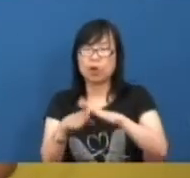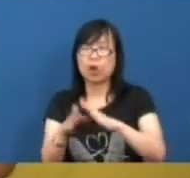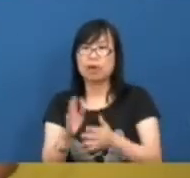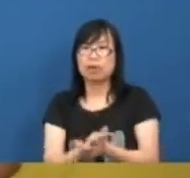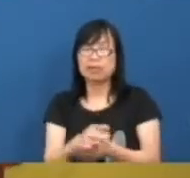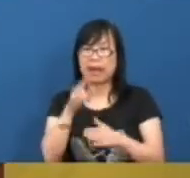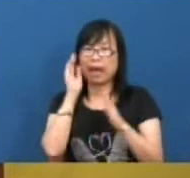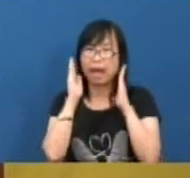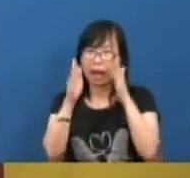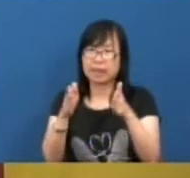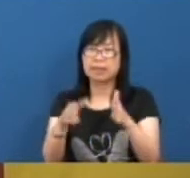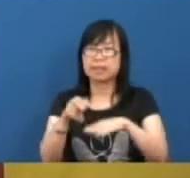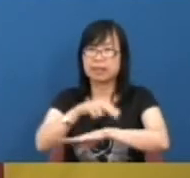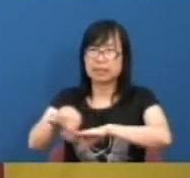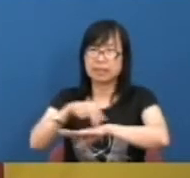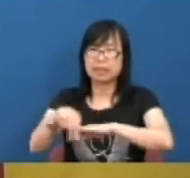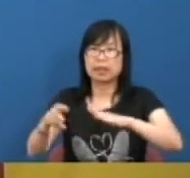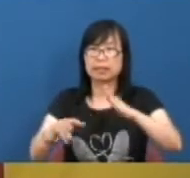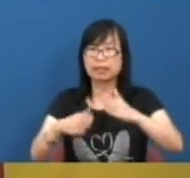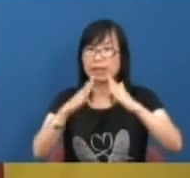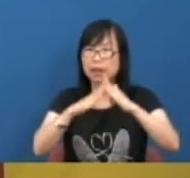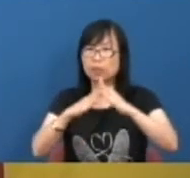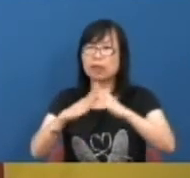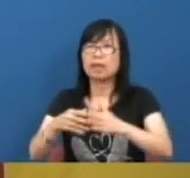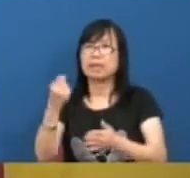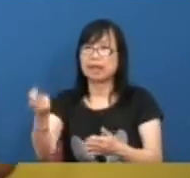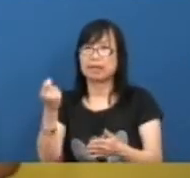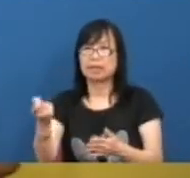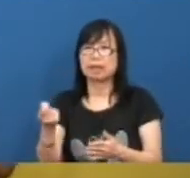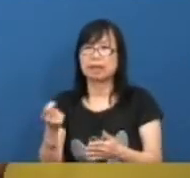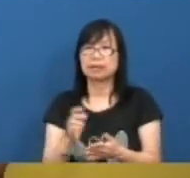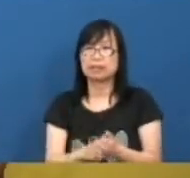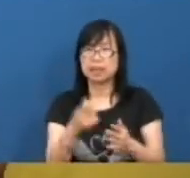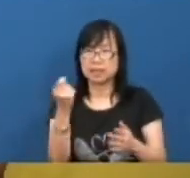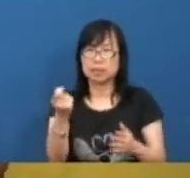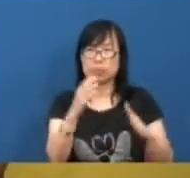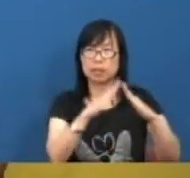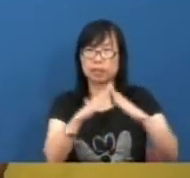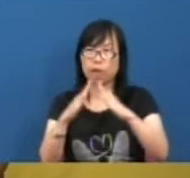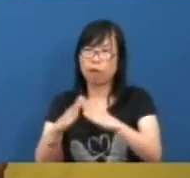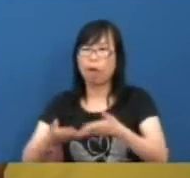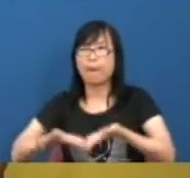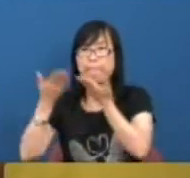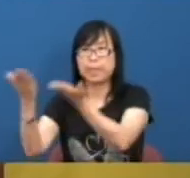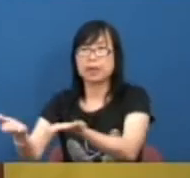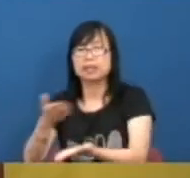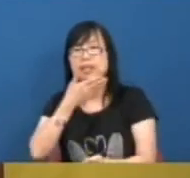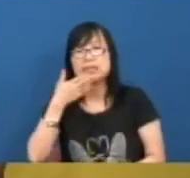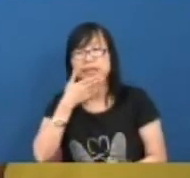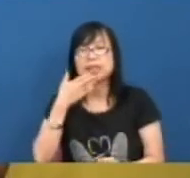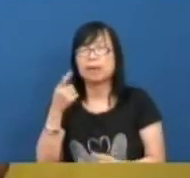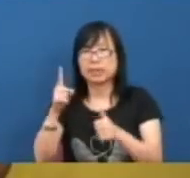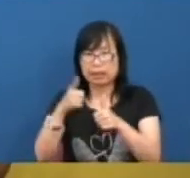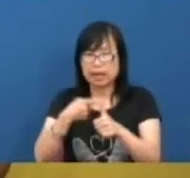樓啦，起一啲咧即係簡單樸素嘅一啲小房屋，俾啲青年人或者首次買